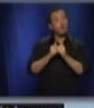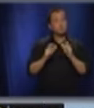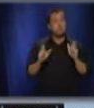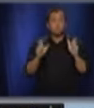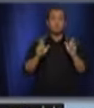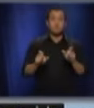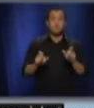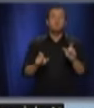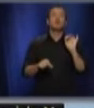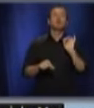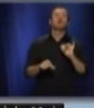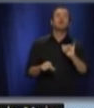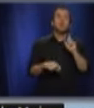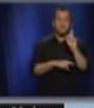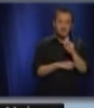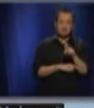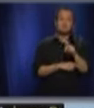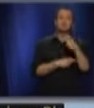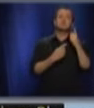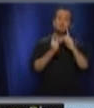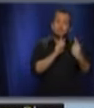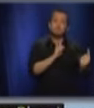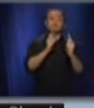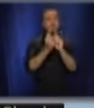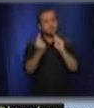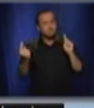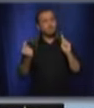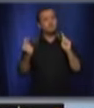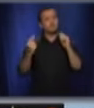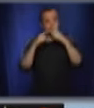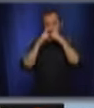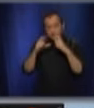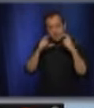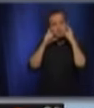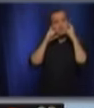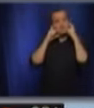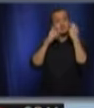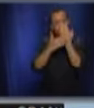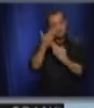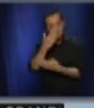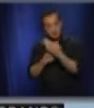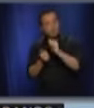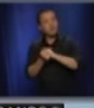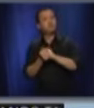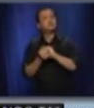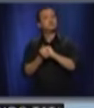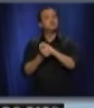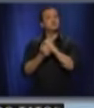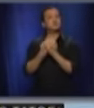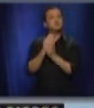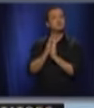de distanciation, les masques, l'hygiène des mains, nous savons que nous pouvons prévenir la maladie. Alors,